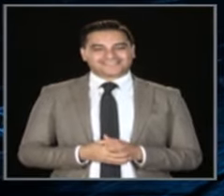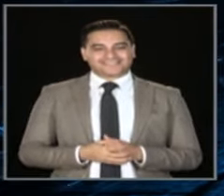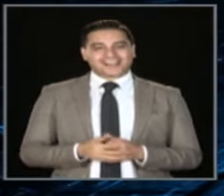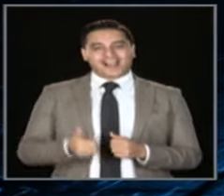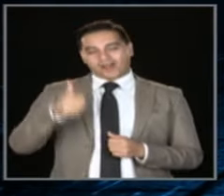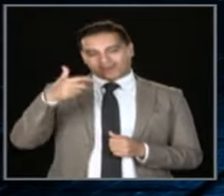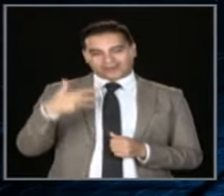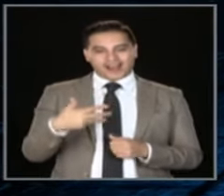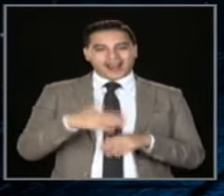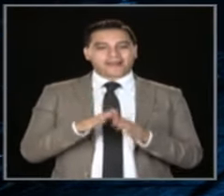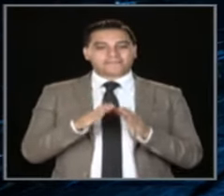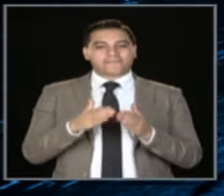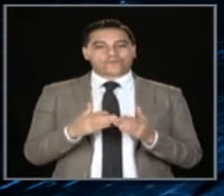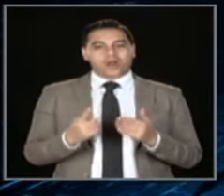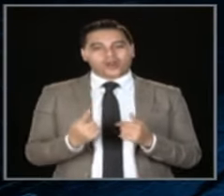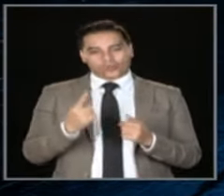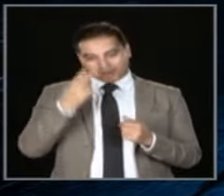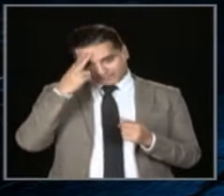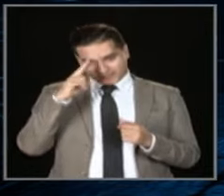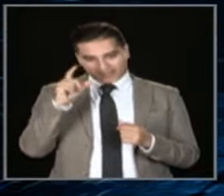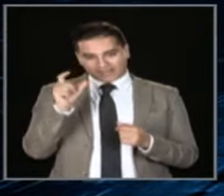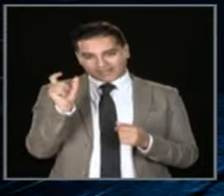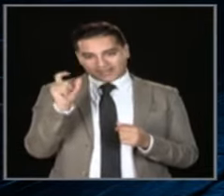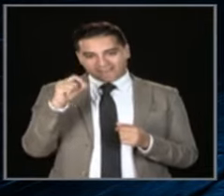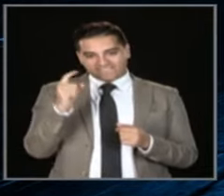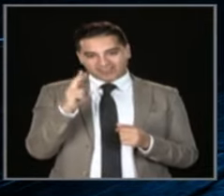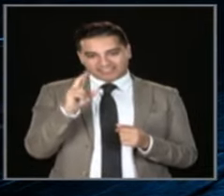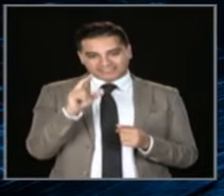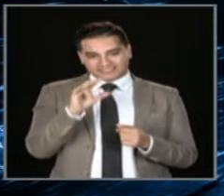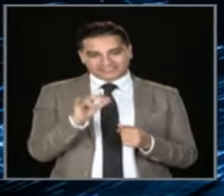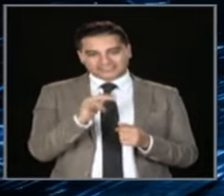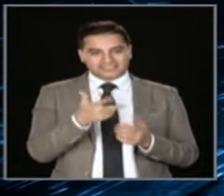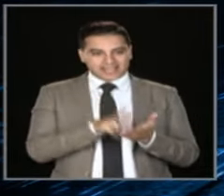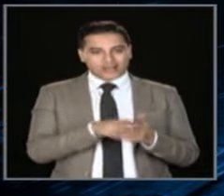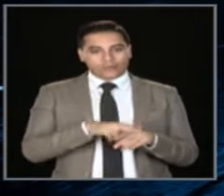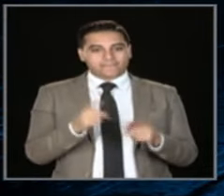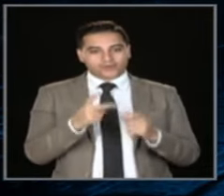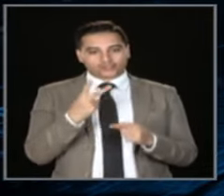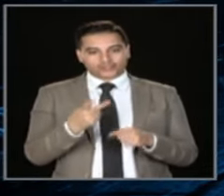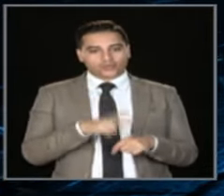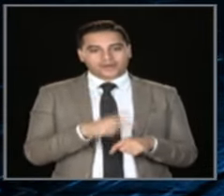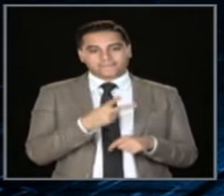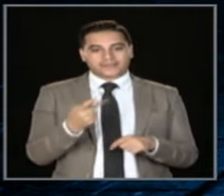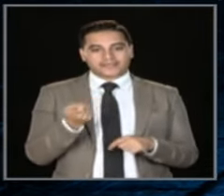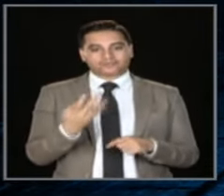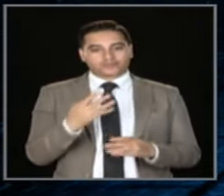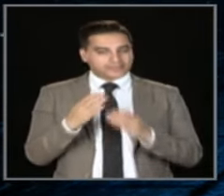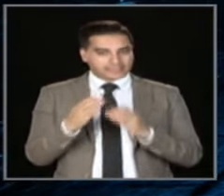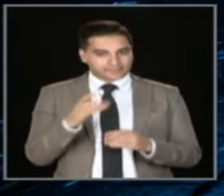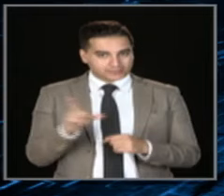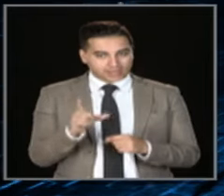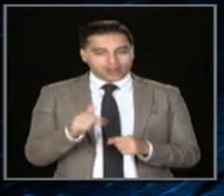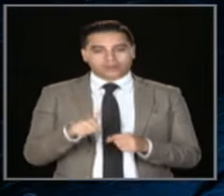ترتيب المجموعة الأولى بعد ماتش النهاردة، نفرتيتي في الصدارة 3 نقاط من ماتشين 245 نقطة إجابات